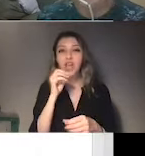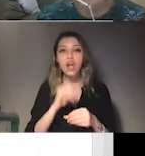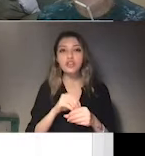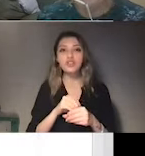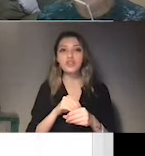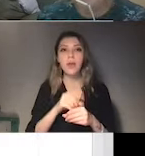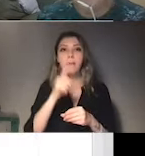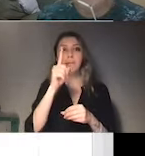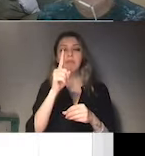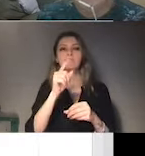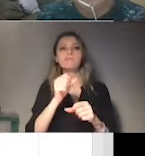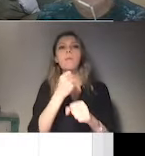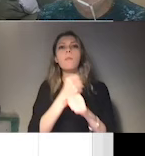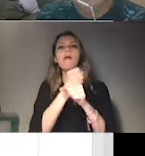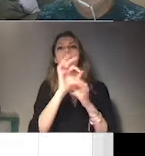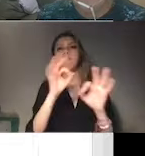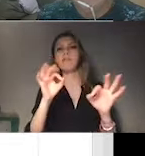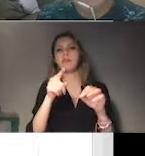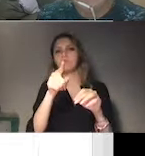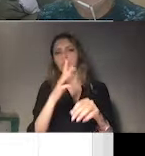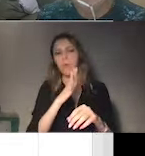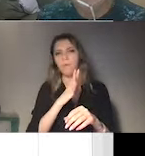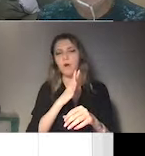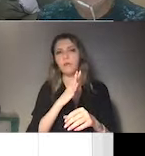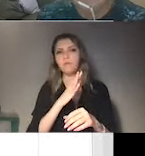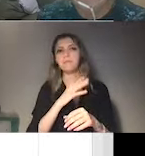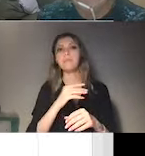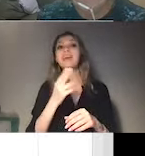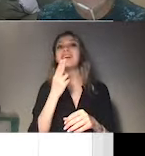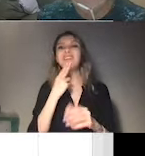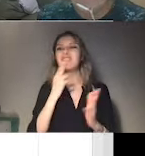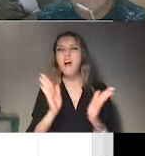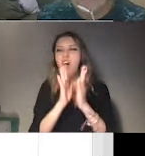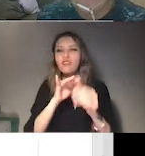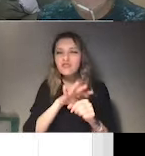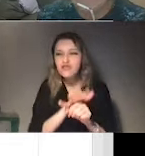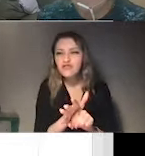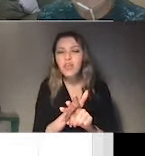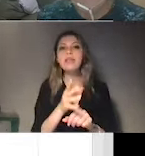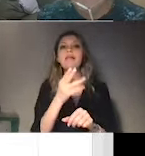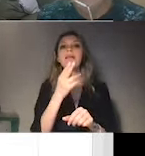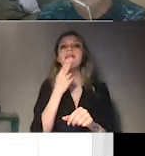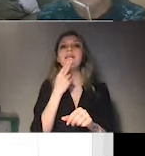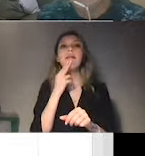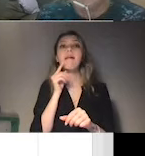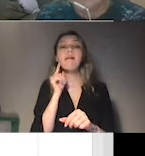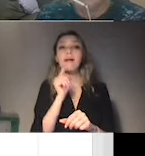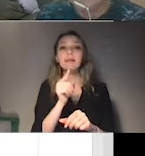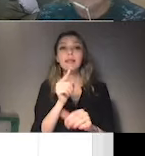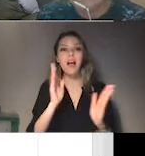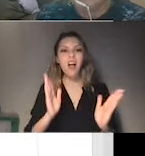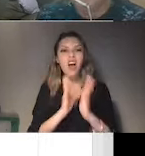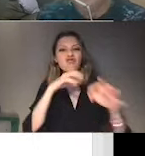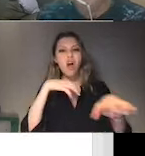bir dağılıma baktığımız zaman kadına yönelik şiddet, kadınların ilerlemesi ve kadına karşı